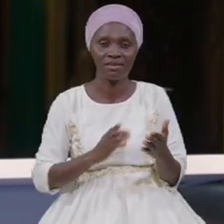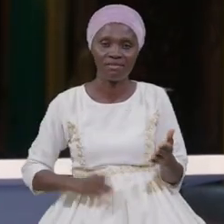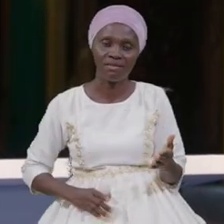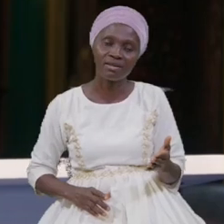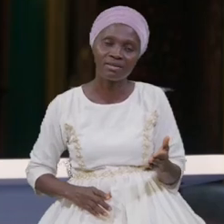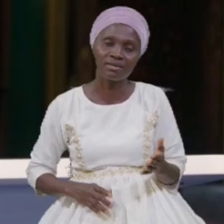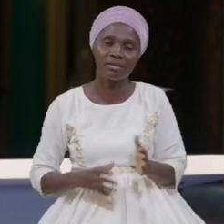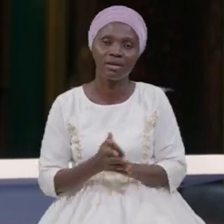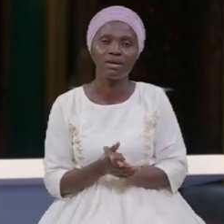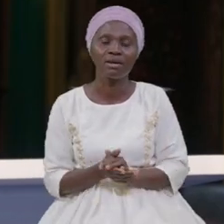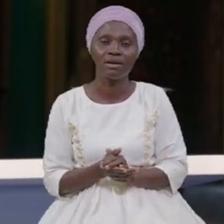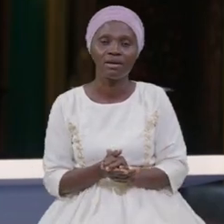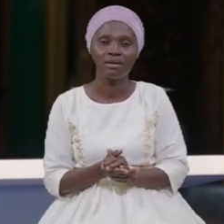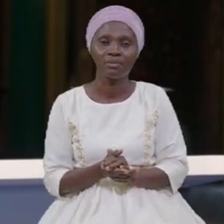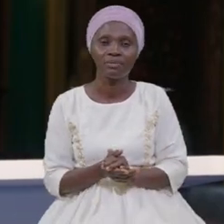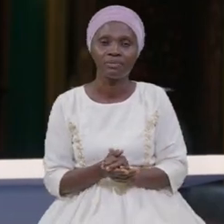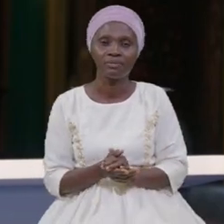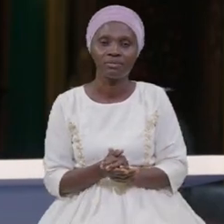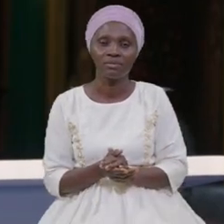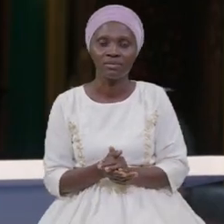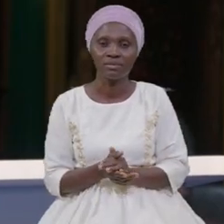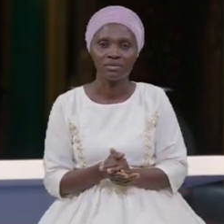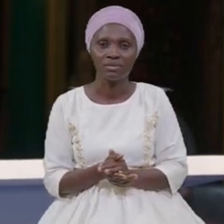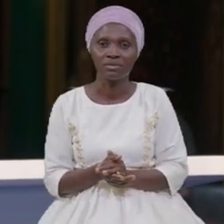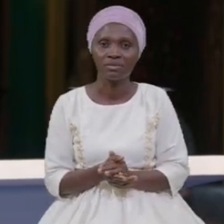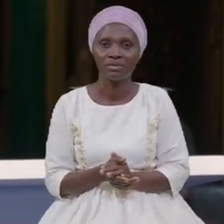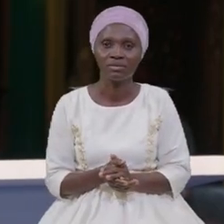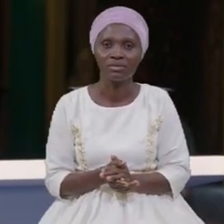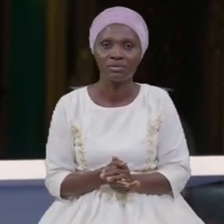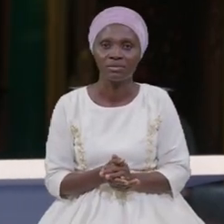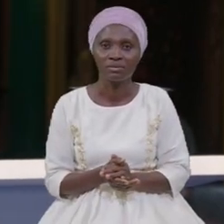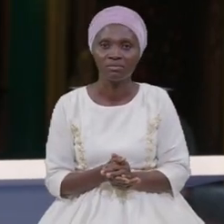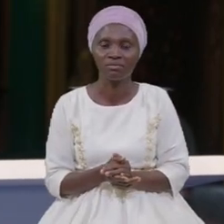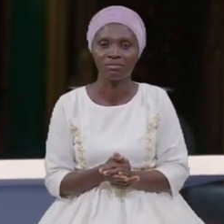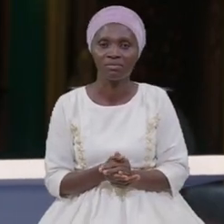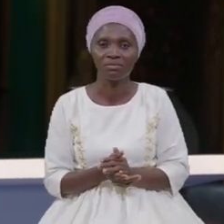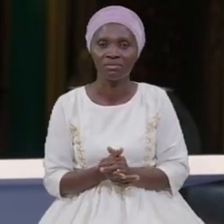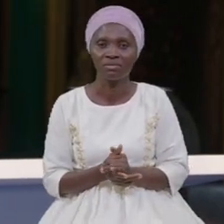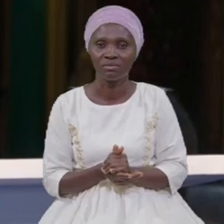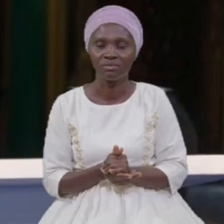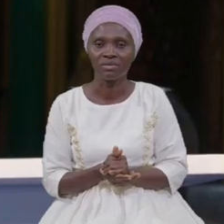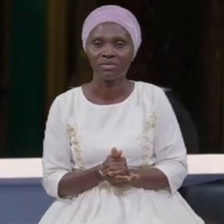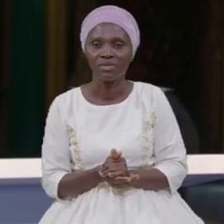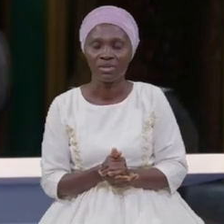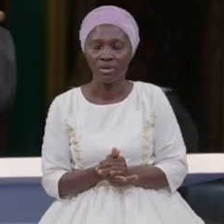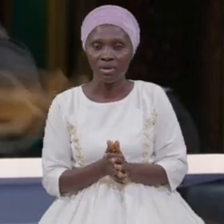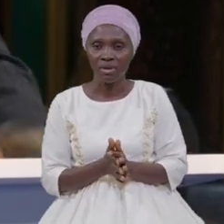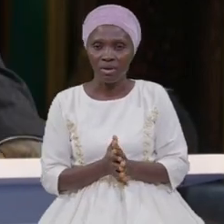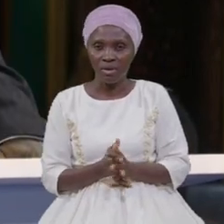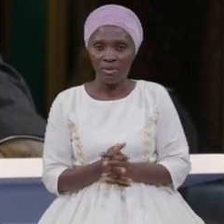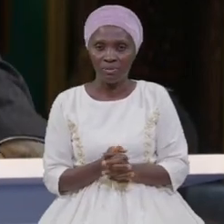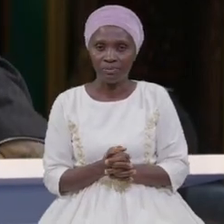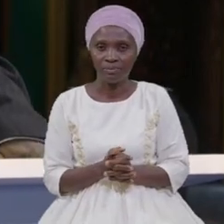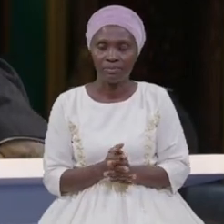Aidons-les dans cette nouvelle foi, dans cette nouvelle vie qu'ils ont reçue de la part du Seigneur.